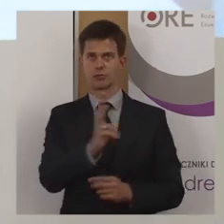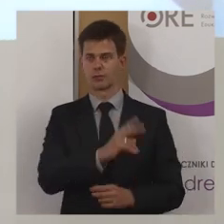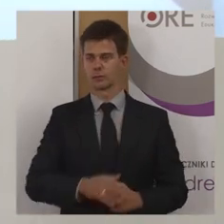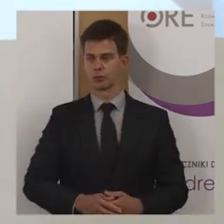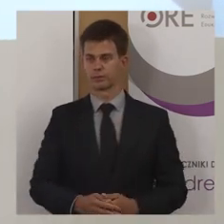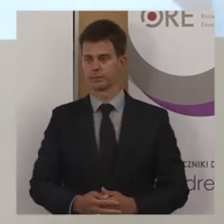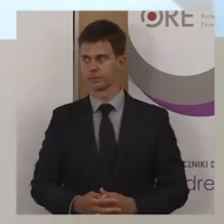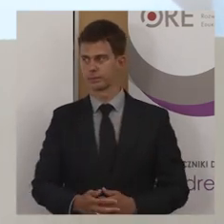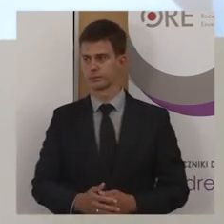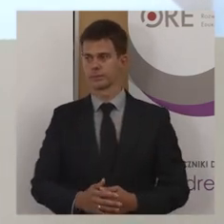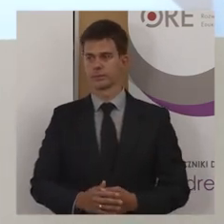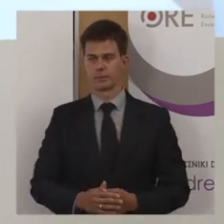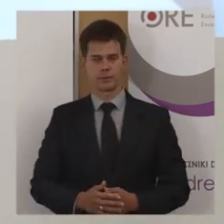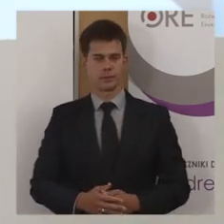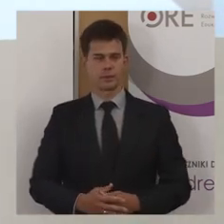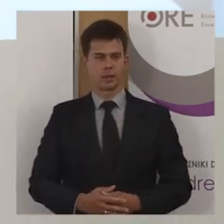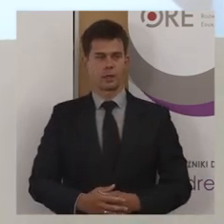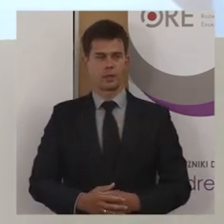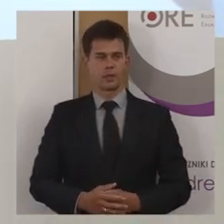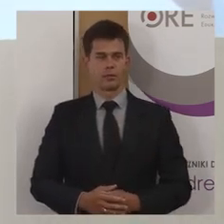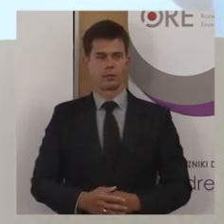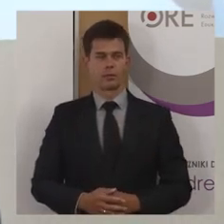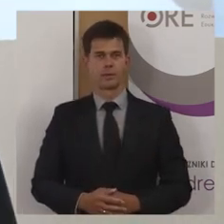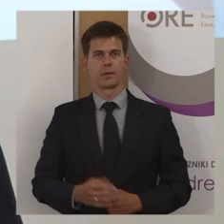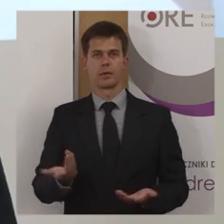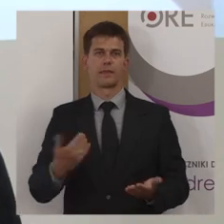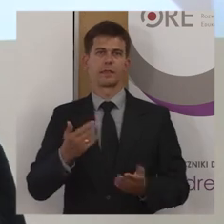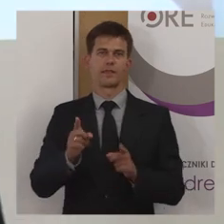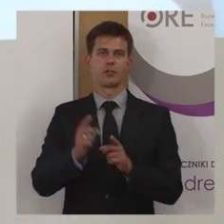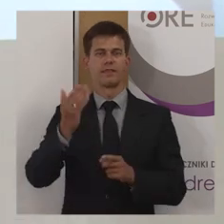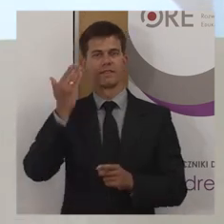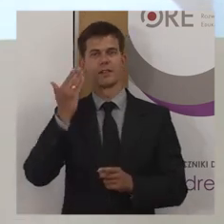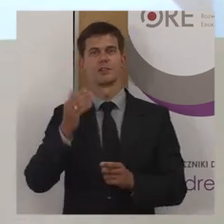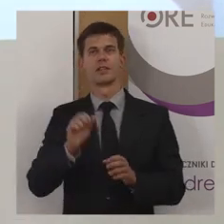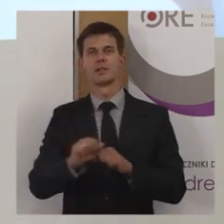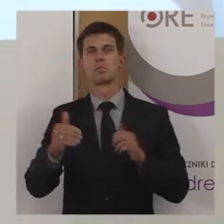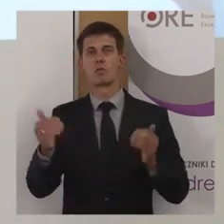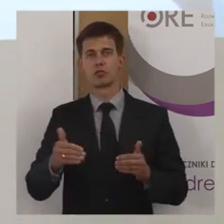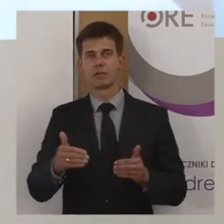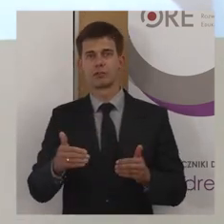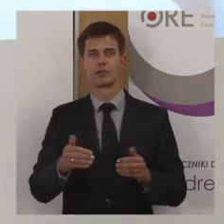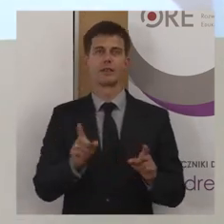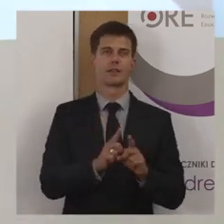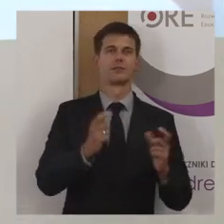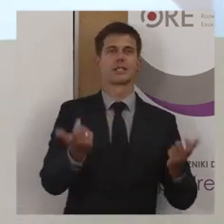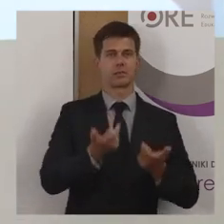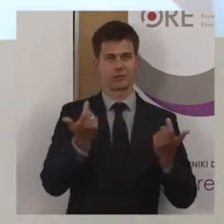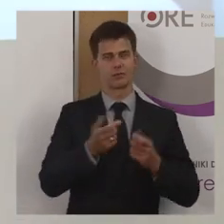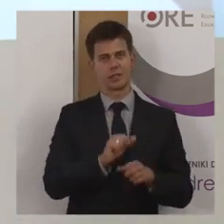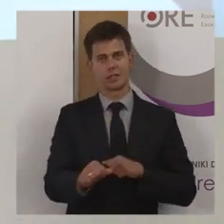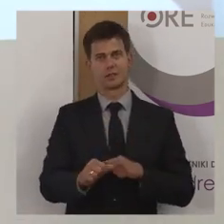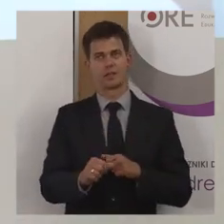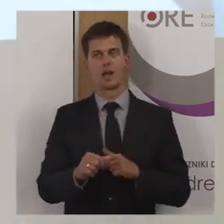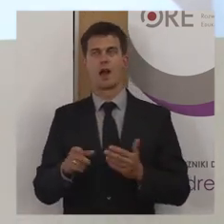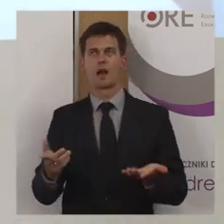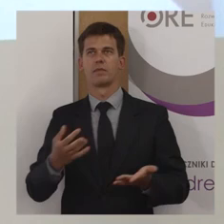pomagać, żeby to się stało. Oczywiście zdajemy sobie sprawę, że są i możliwości, i zagrożenia, i natomiast twierdzimy,